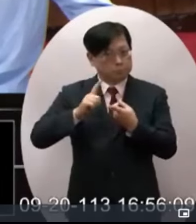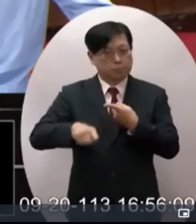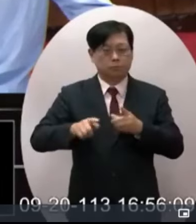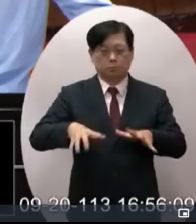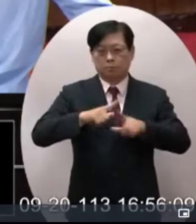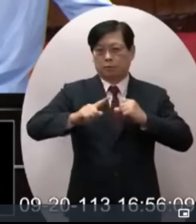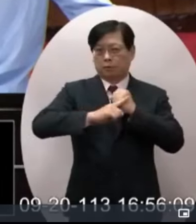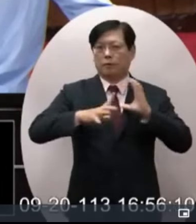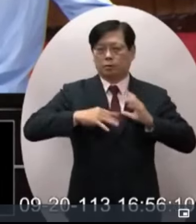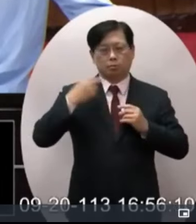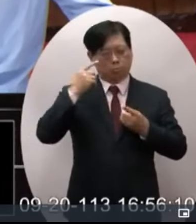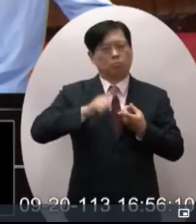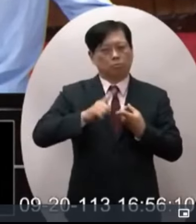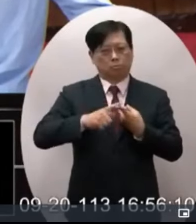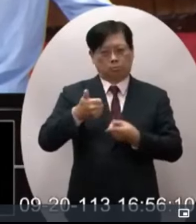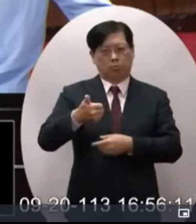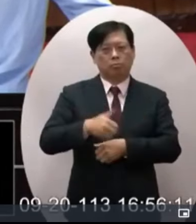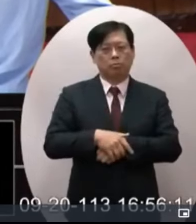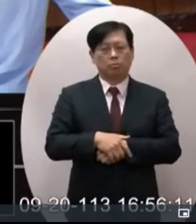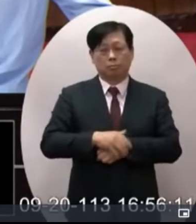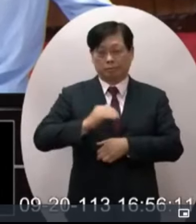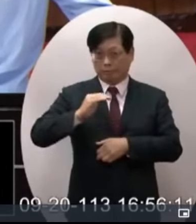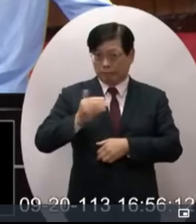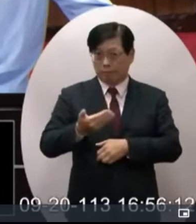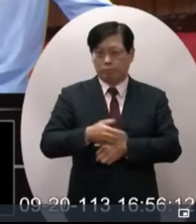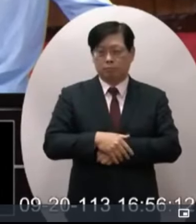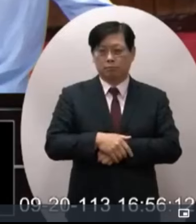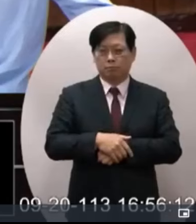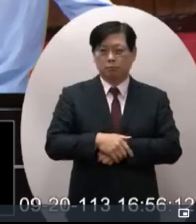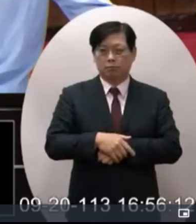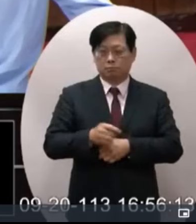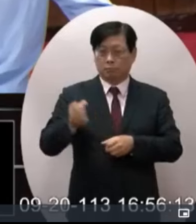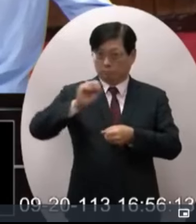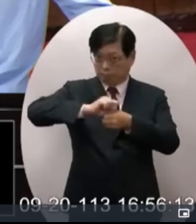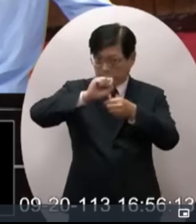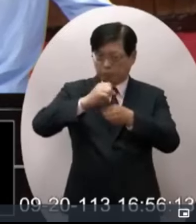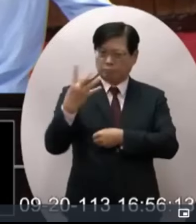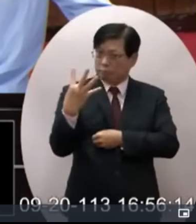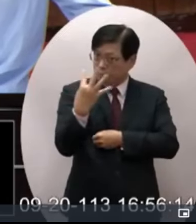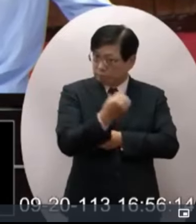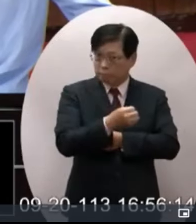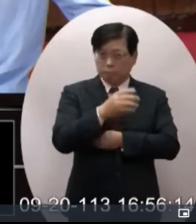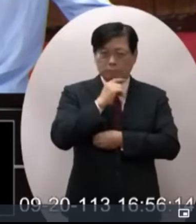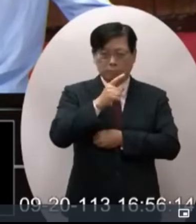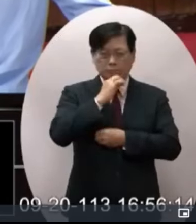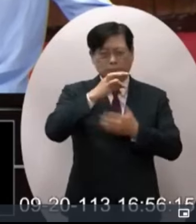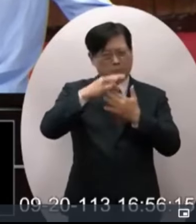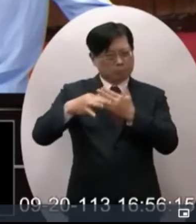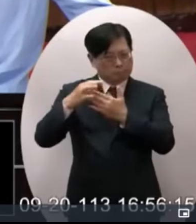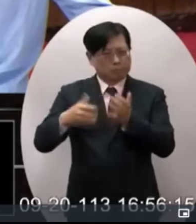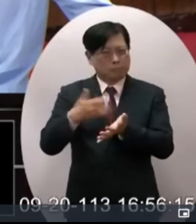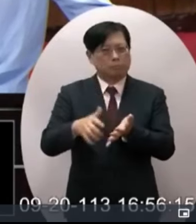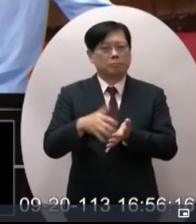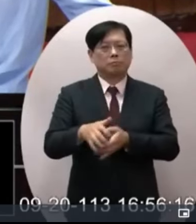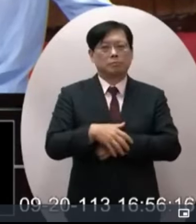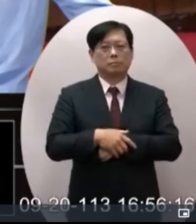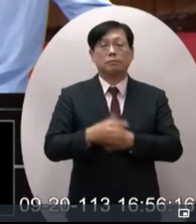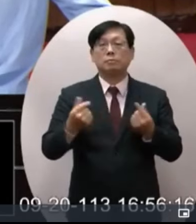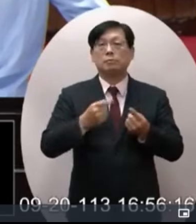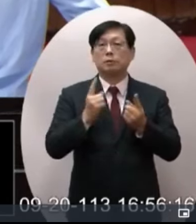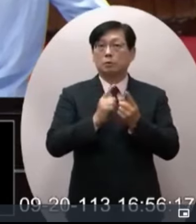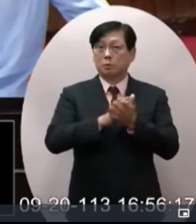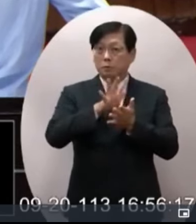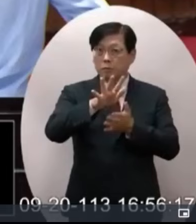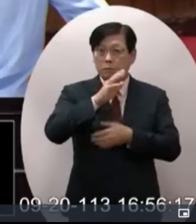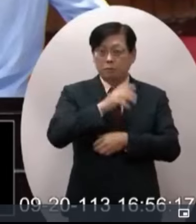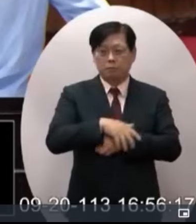出合宪的决定，但是他增加了很多的关关卡卡，对于未来